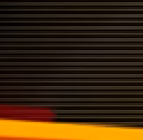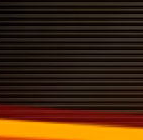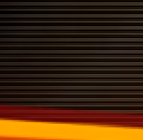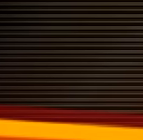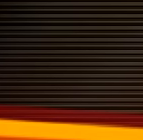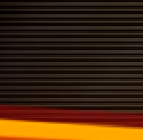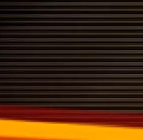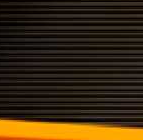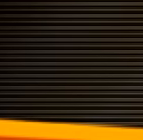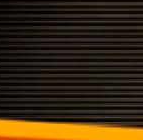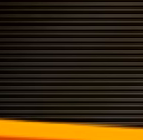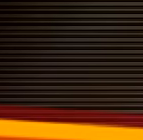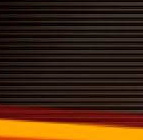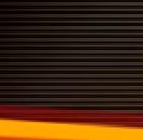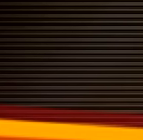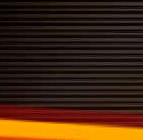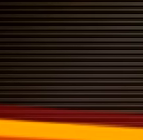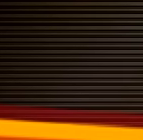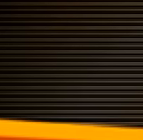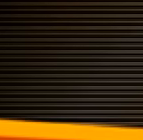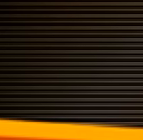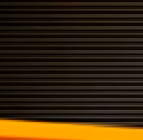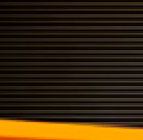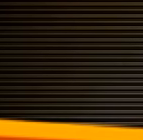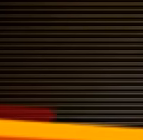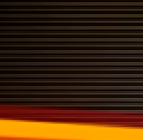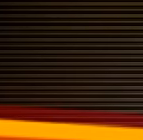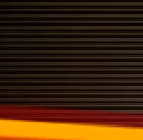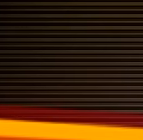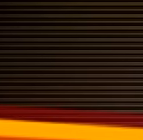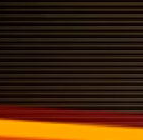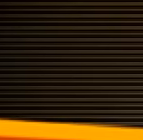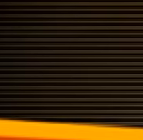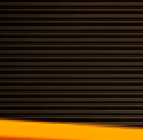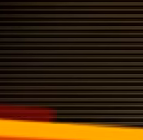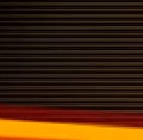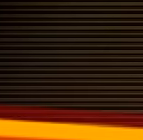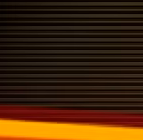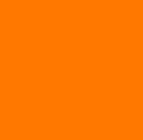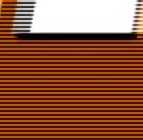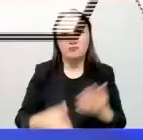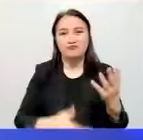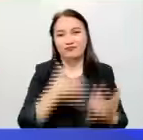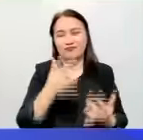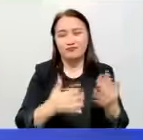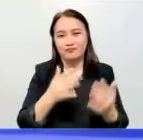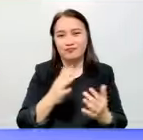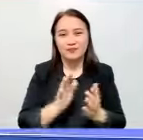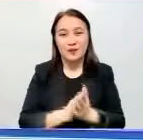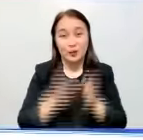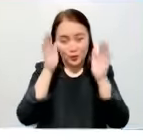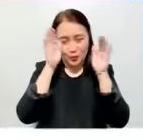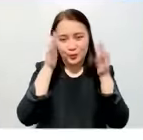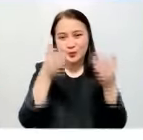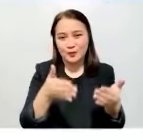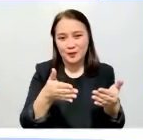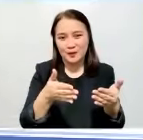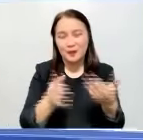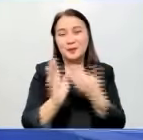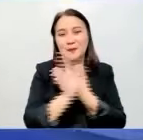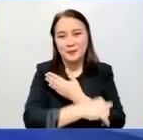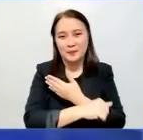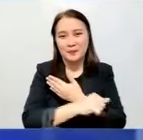tindahan ng rosaryo at rebulto sa gilid ng Manawag Church, nasunog. Tutok lang mga kapatid, magbabalik pa